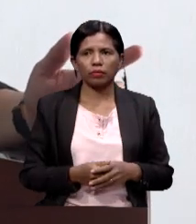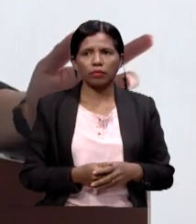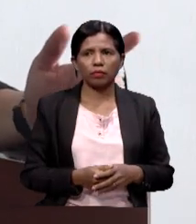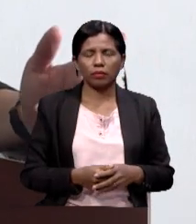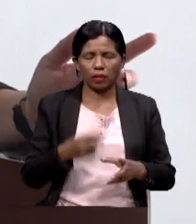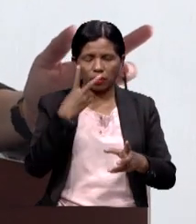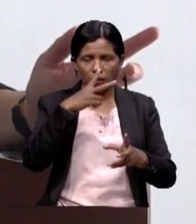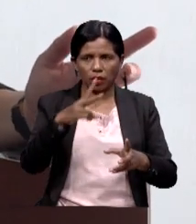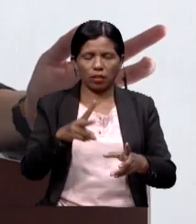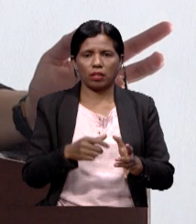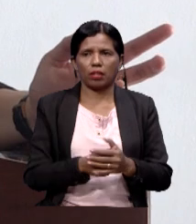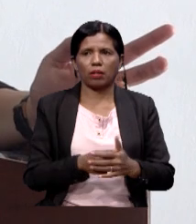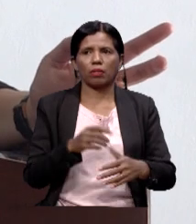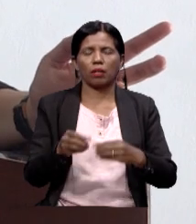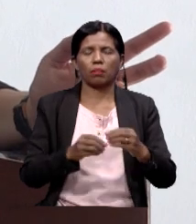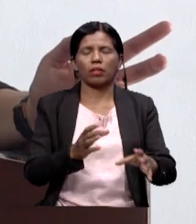disputa,